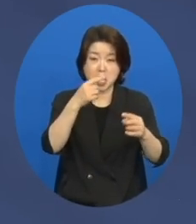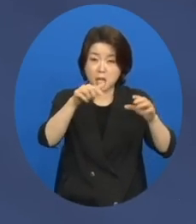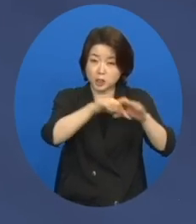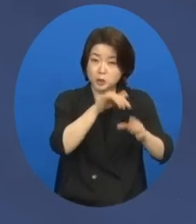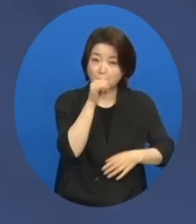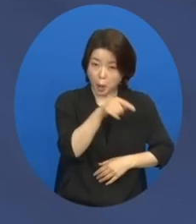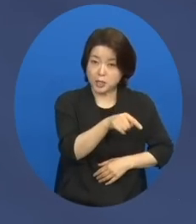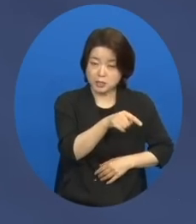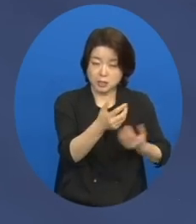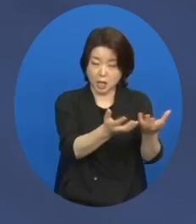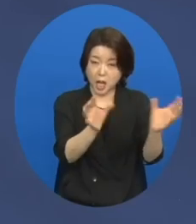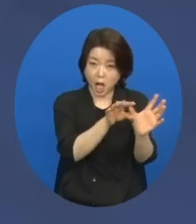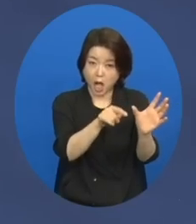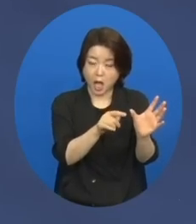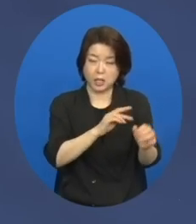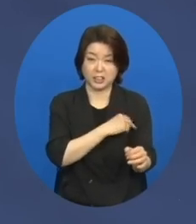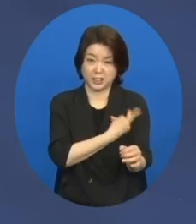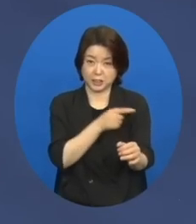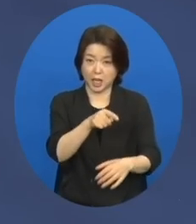이 기독교 사이비